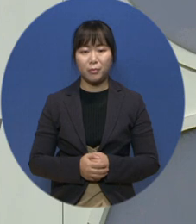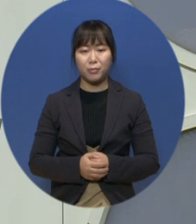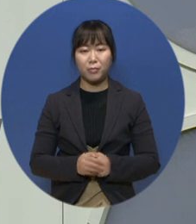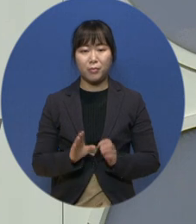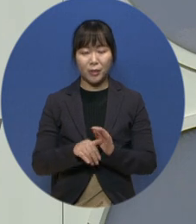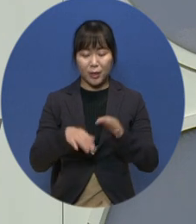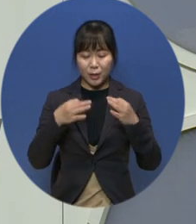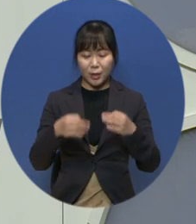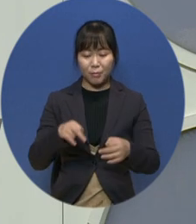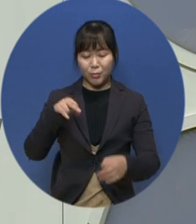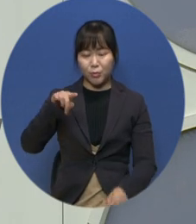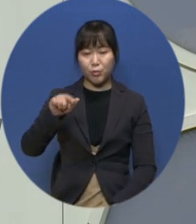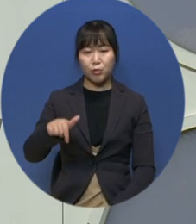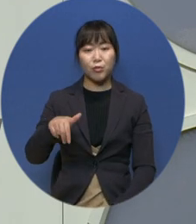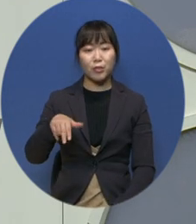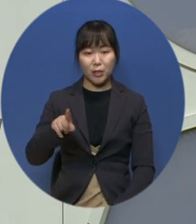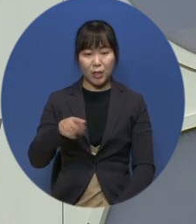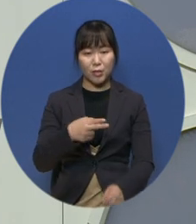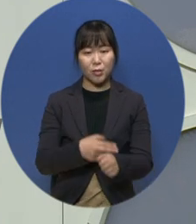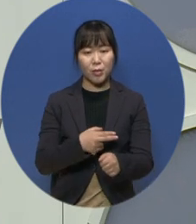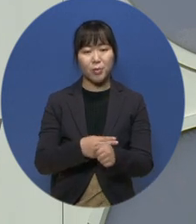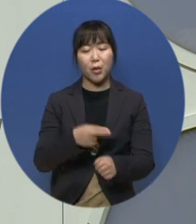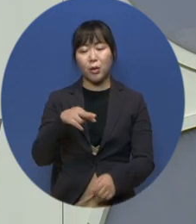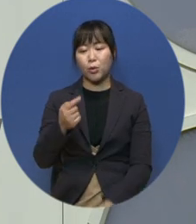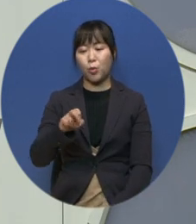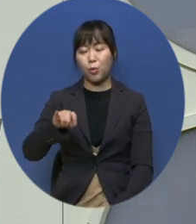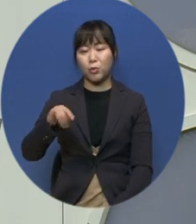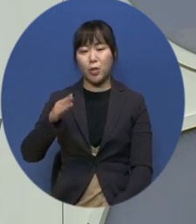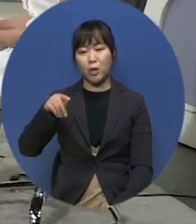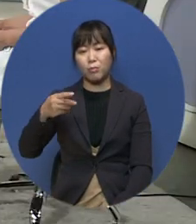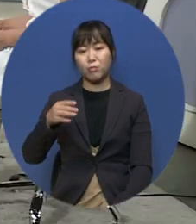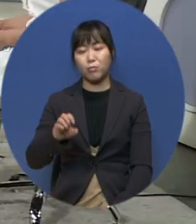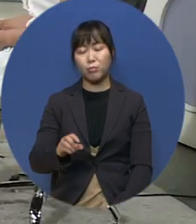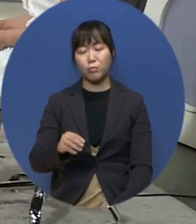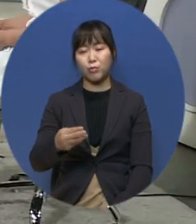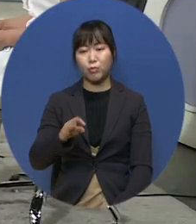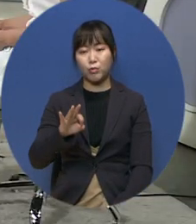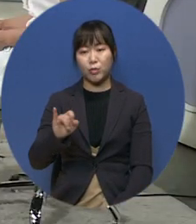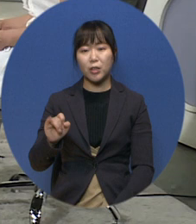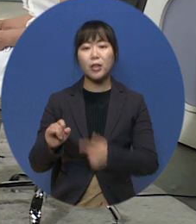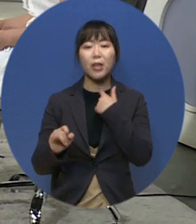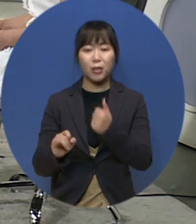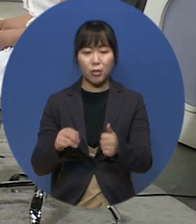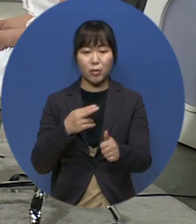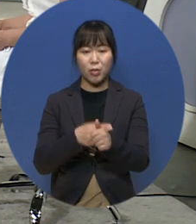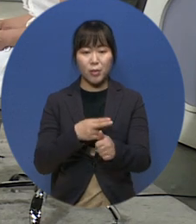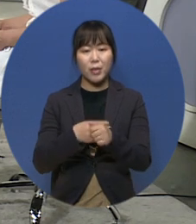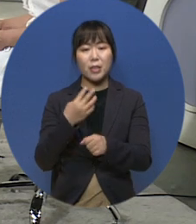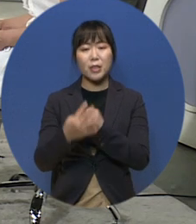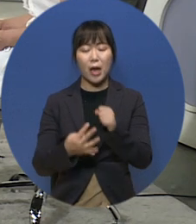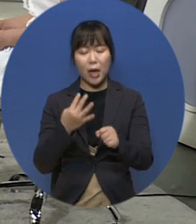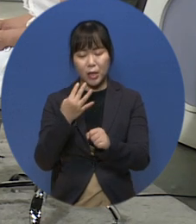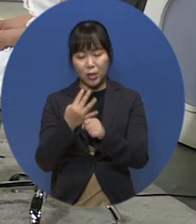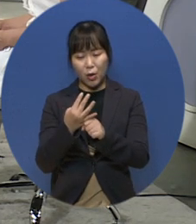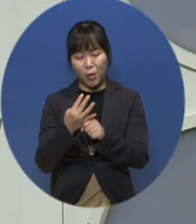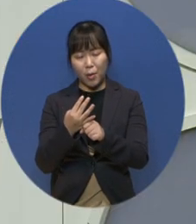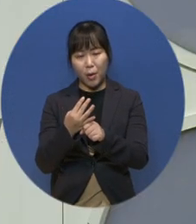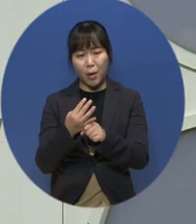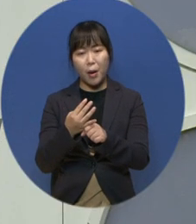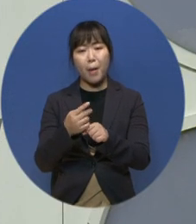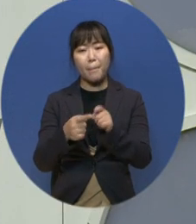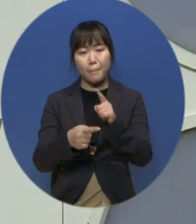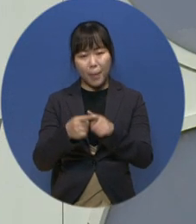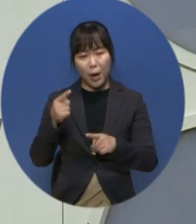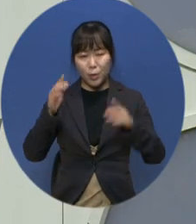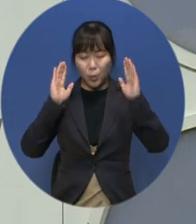김숙자 선생님이라고 도살풀이 하시던 분인데 유명하시죠. 도살풀이 하는 선생님한테 4년 반을 공부를 했고 그